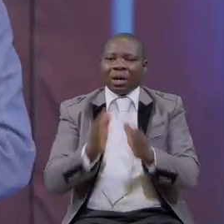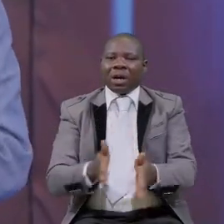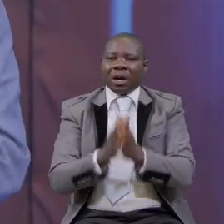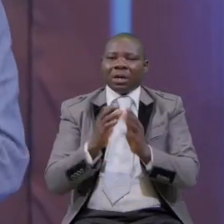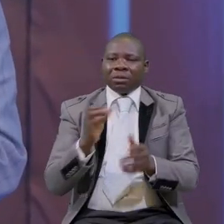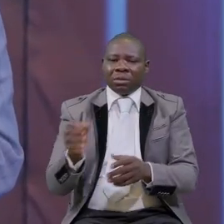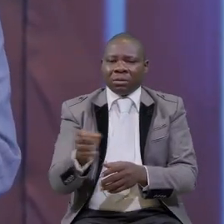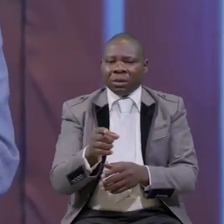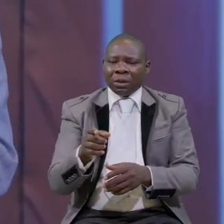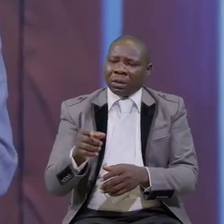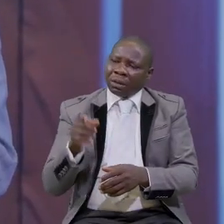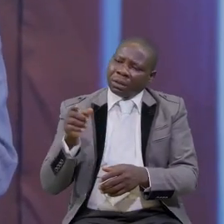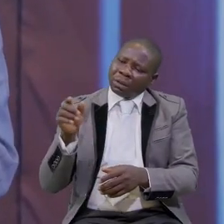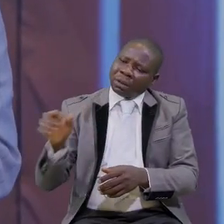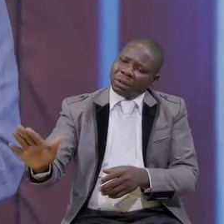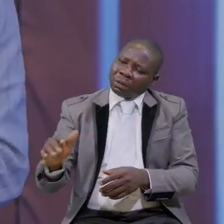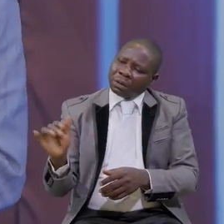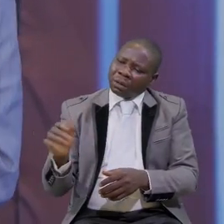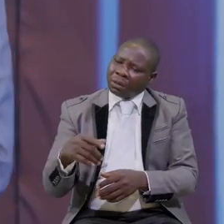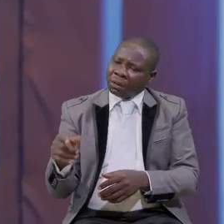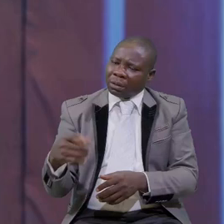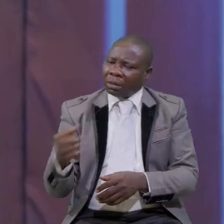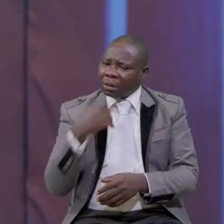oh, on est désolé, il est mort.